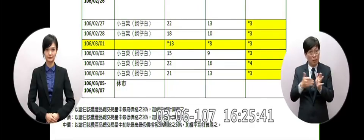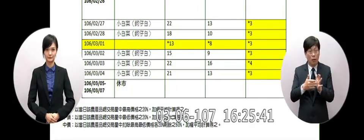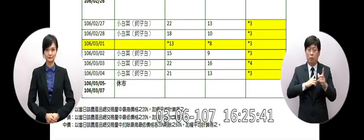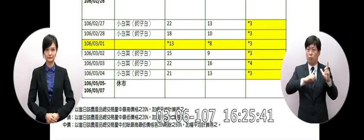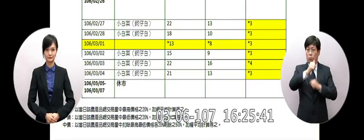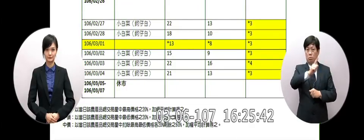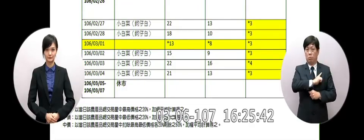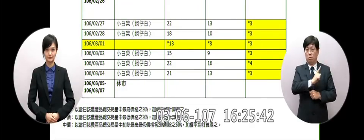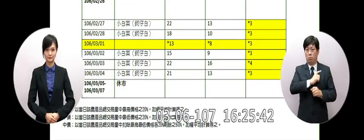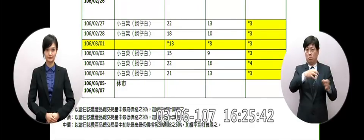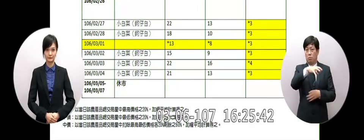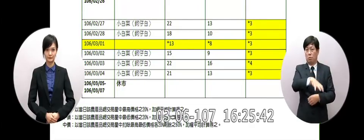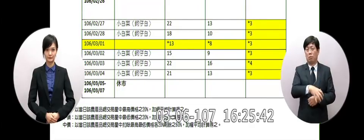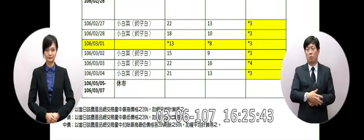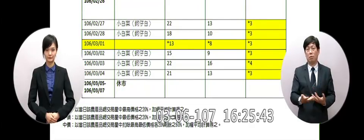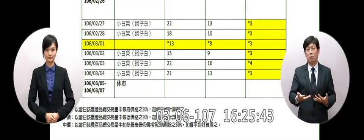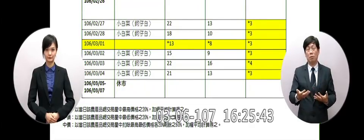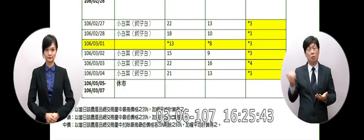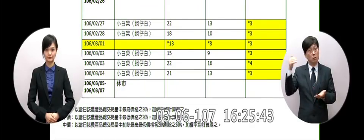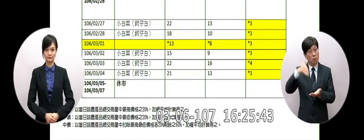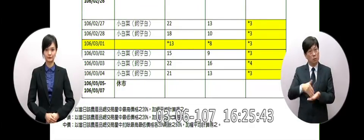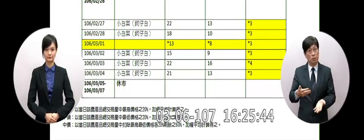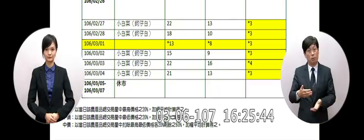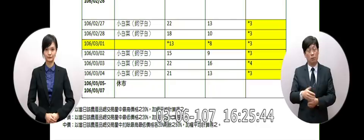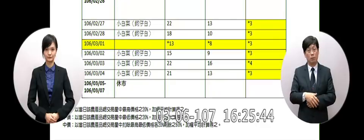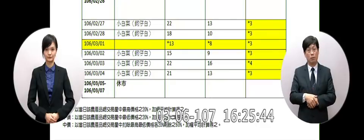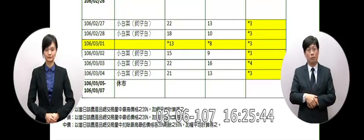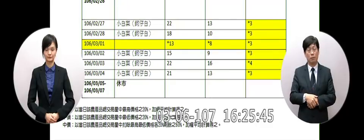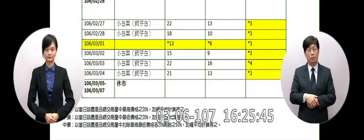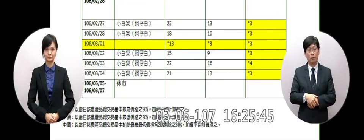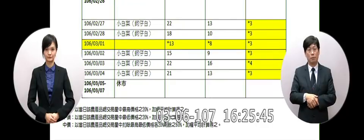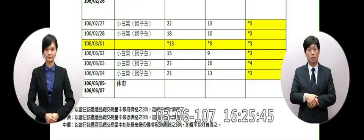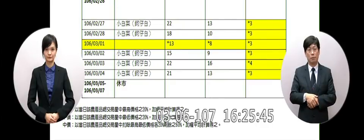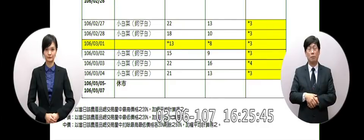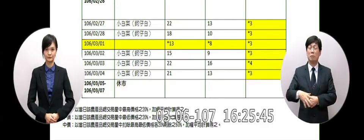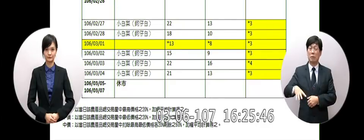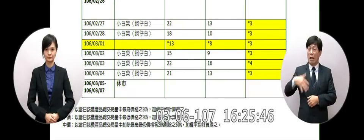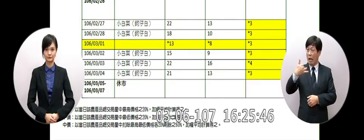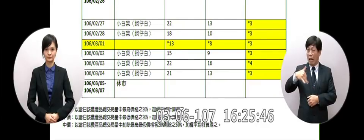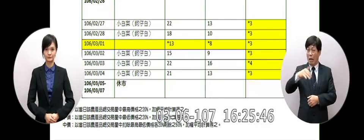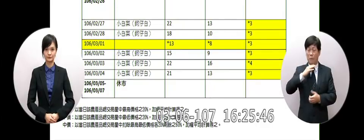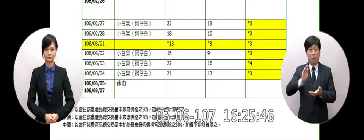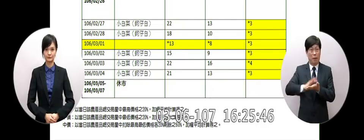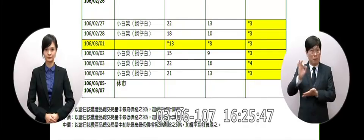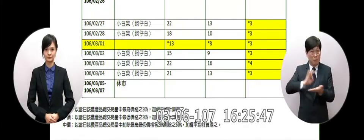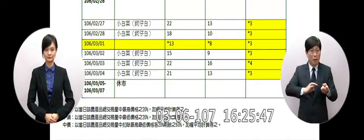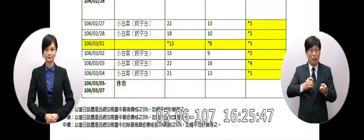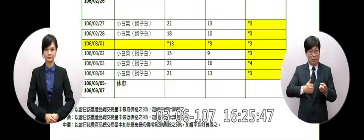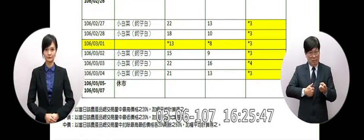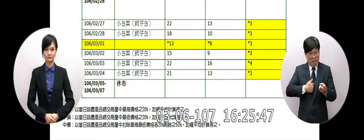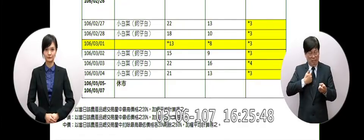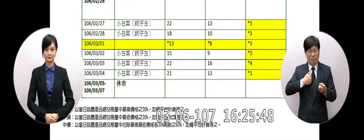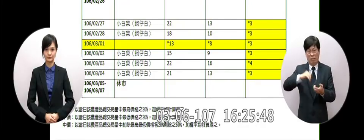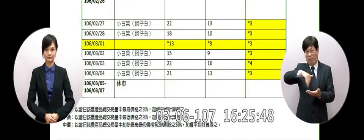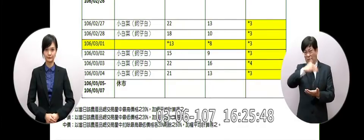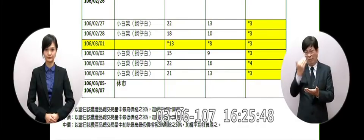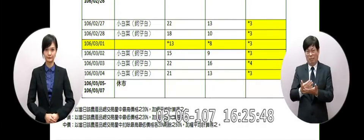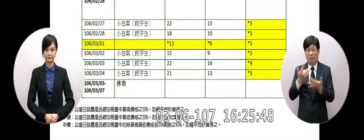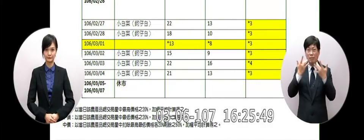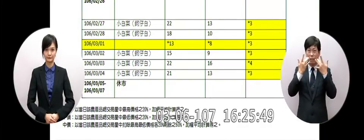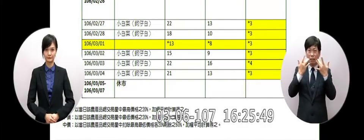就回到他的市场了。所以到最后，所有没有办法如期拍卖的这